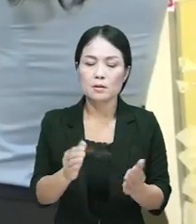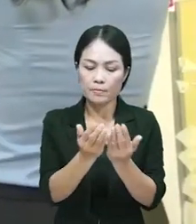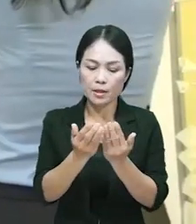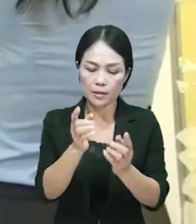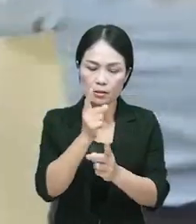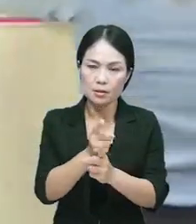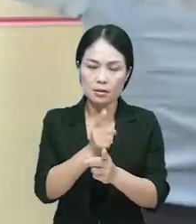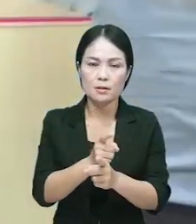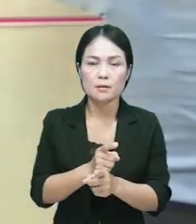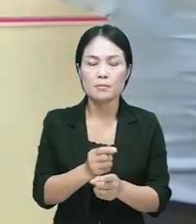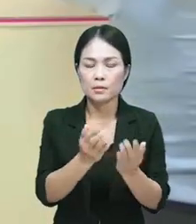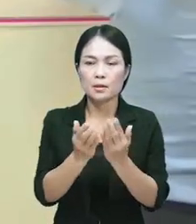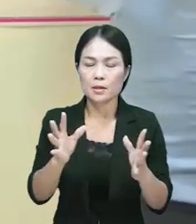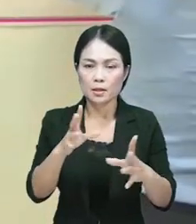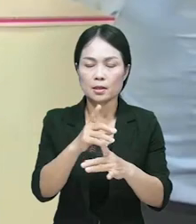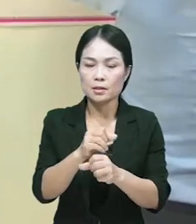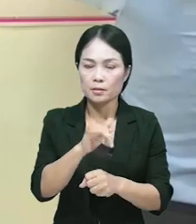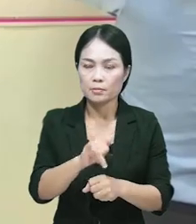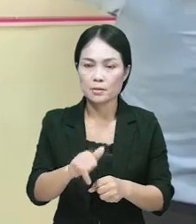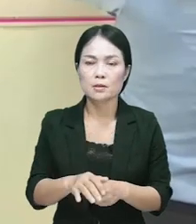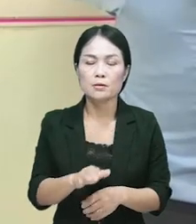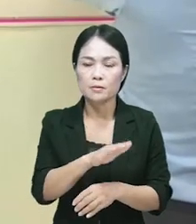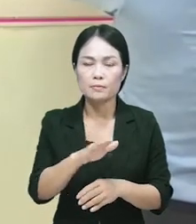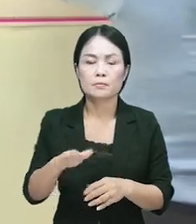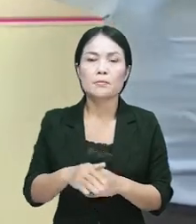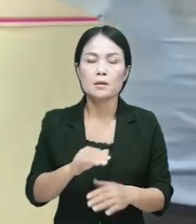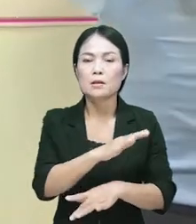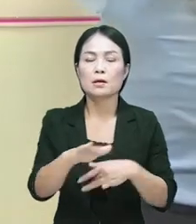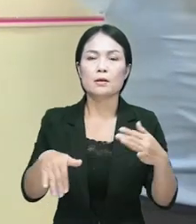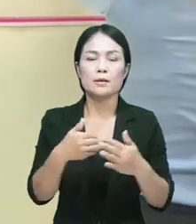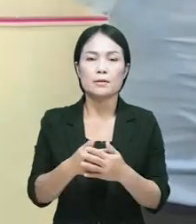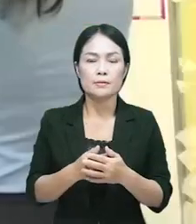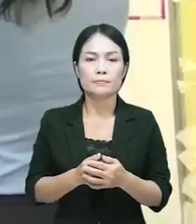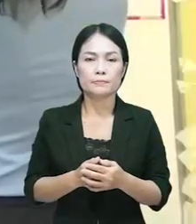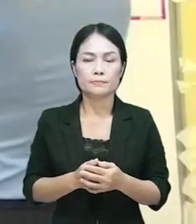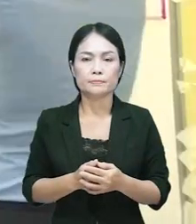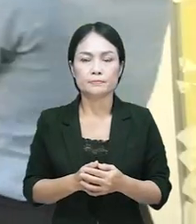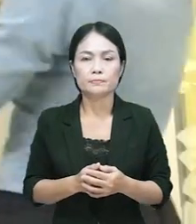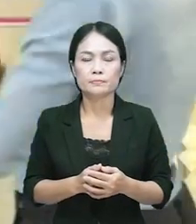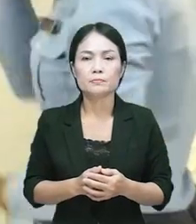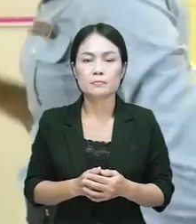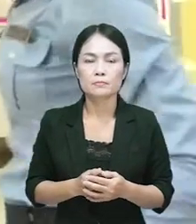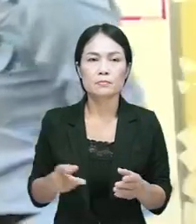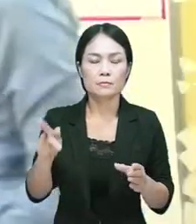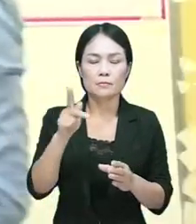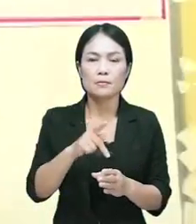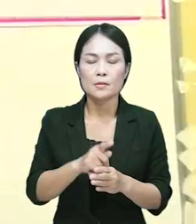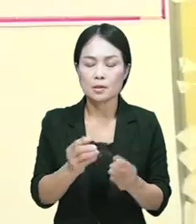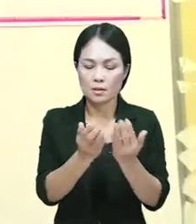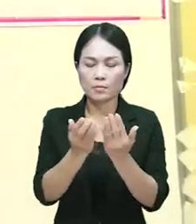ណាកូនណាអានចប់ណាកូនទាំងអស់គ្នាតោះយើងចូលរួមអានជាមួយអ្នកគ្